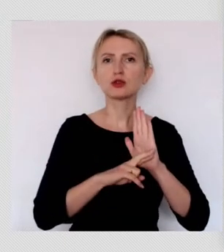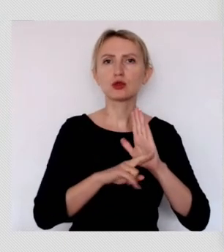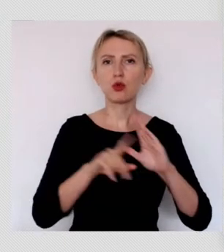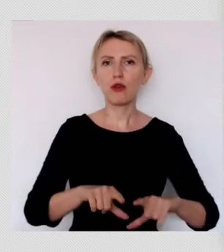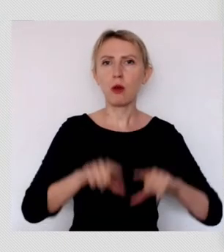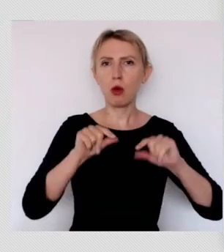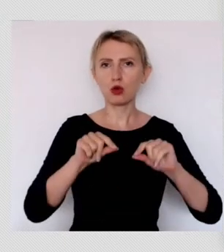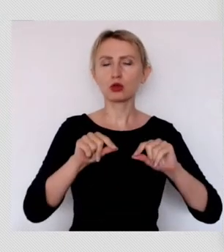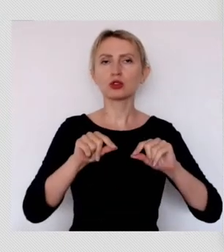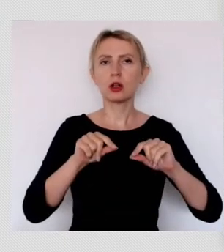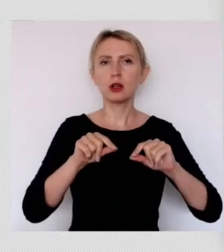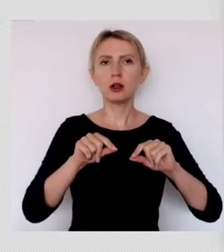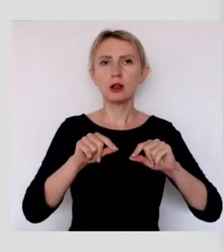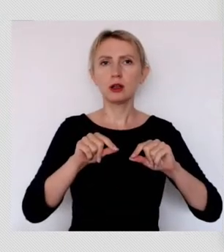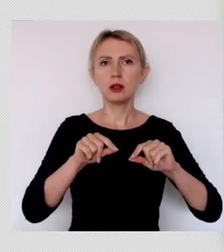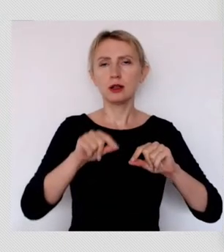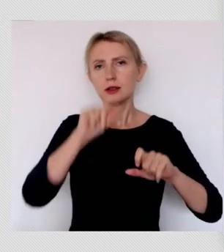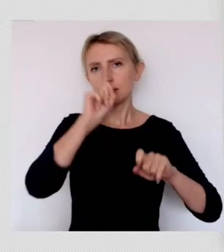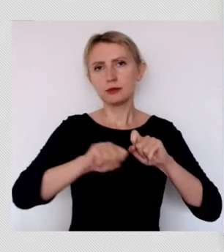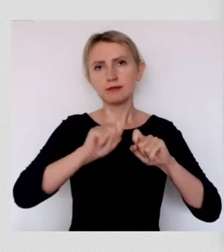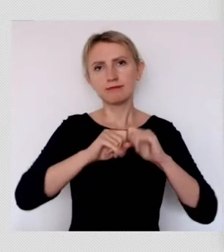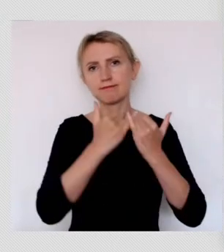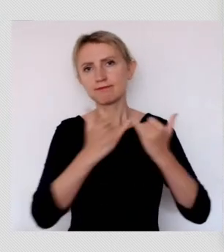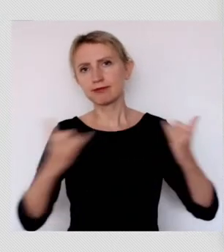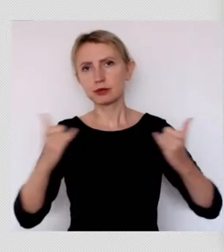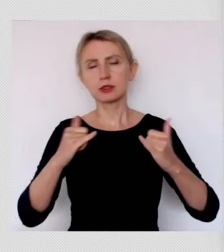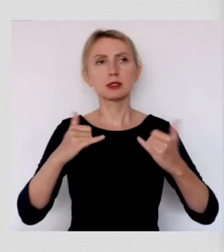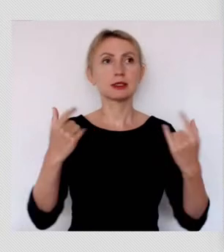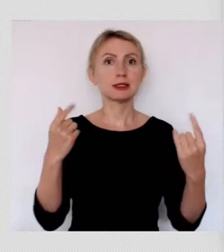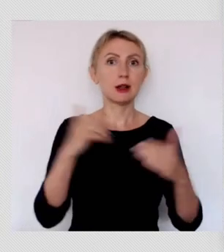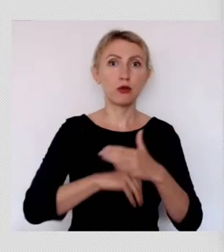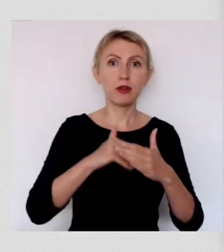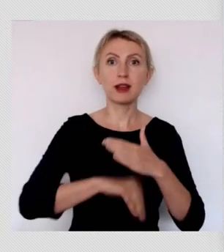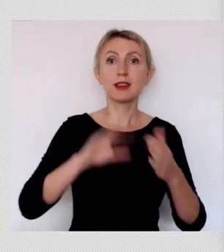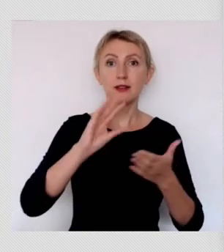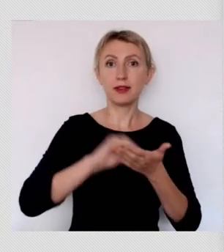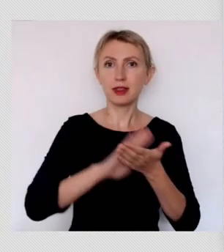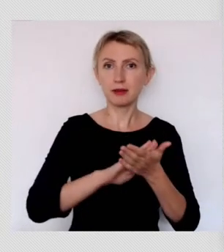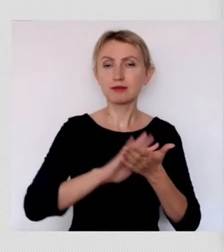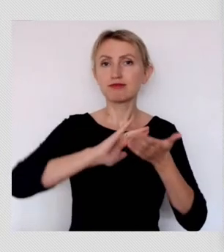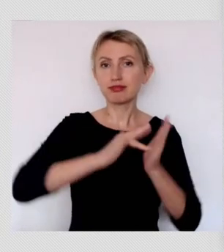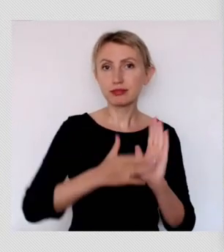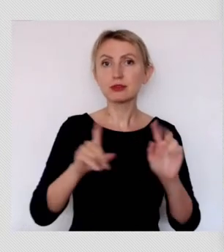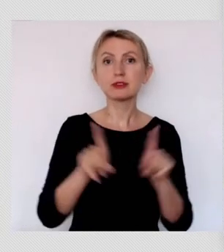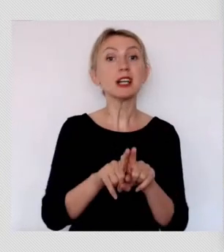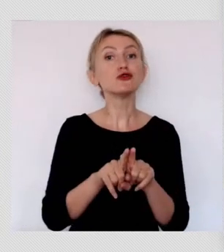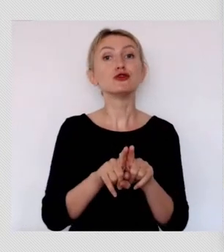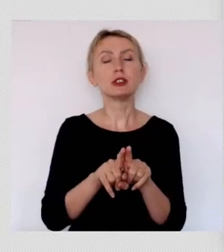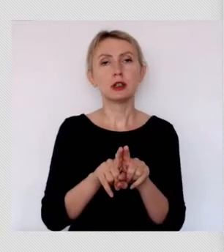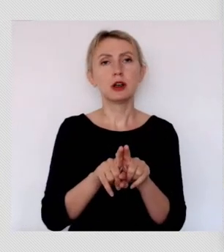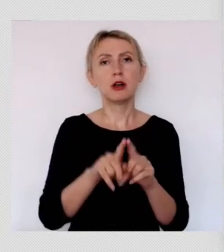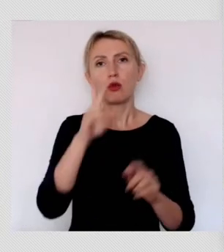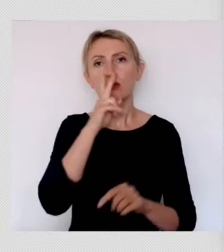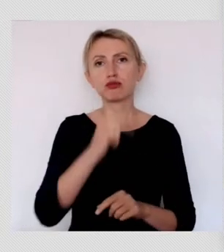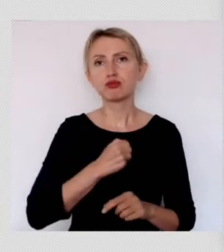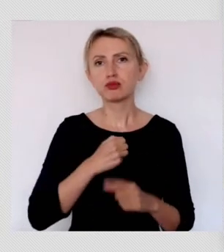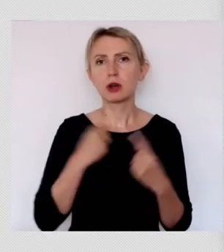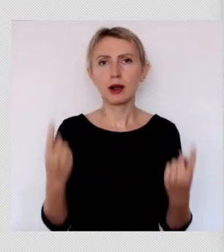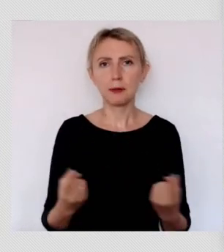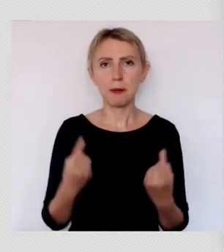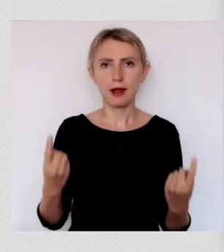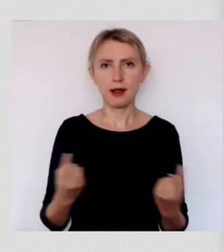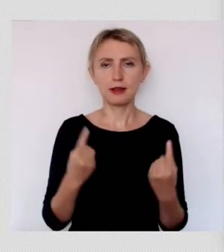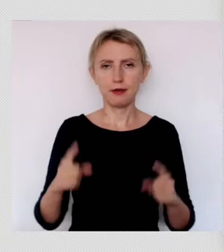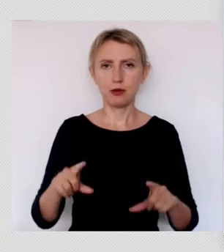wyborczego penalizuje różnego rodzaju zachowania, w tym również te, które mówią o transparentności